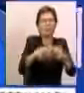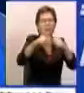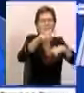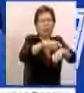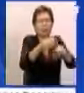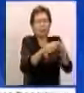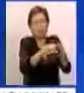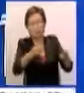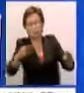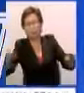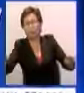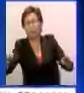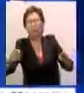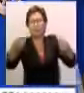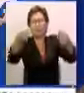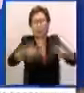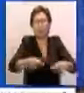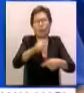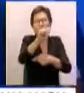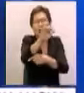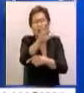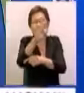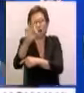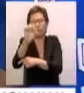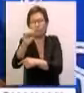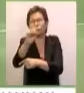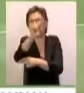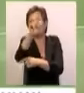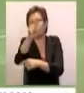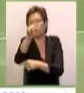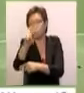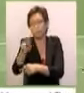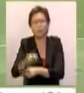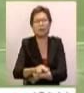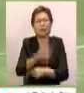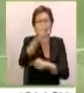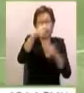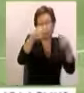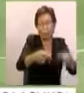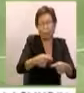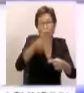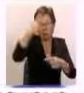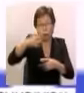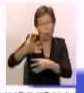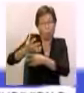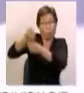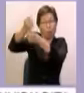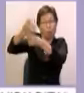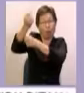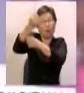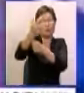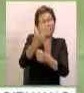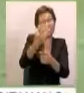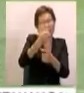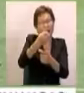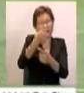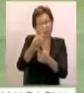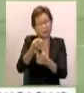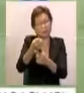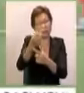Suzuki. Tiga perlawanan di stadium ini, Thailand berjaya memperoleh kemenangan besar dengan 3 atau lebih